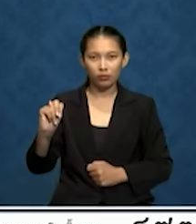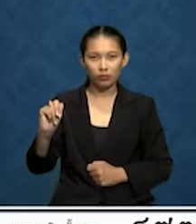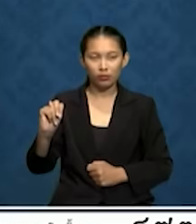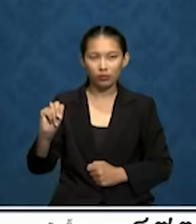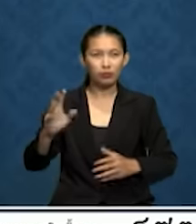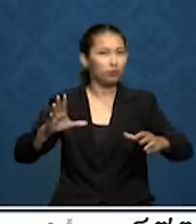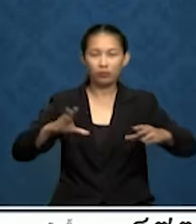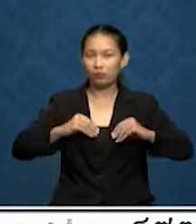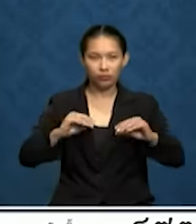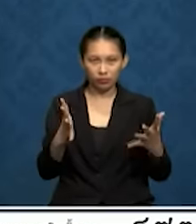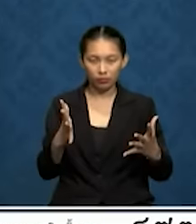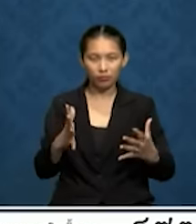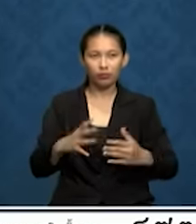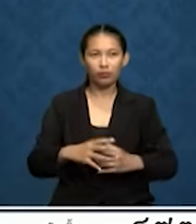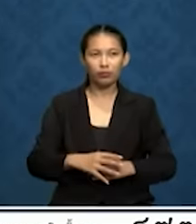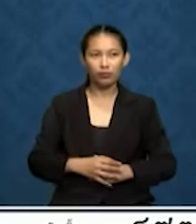ไม่เห็นชอบครับ